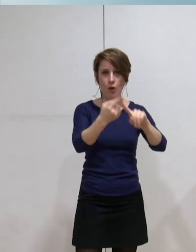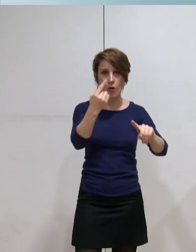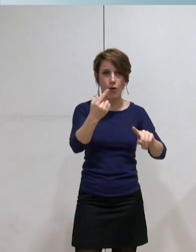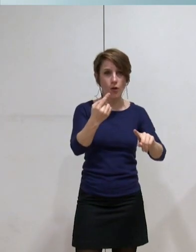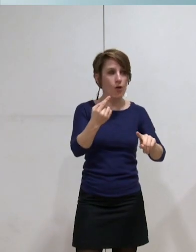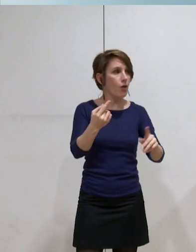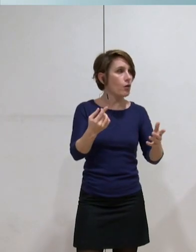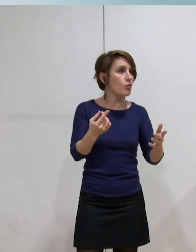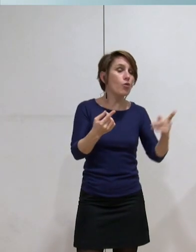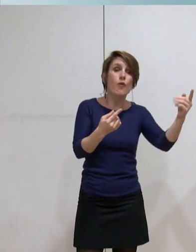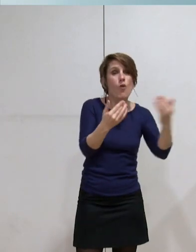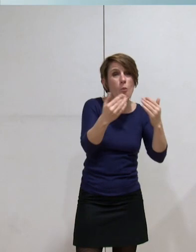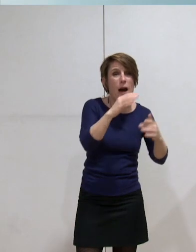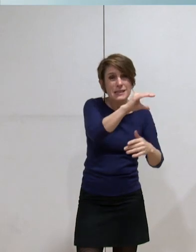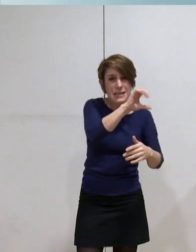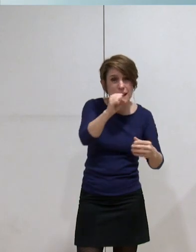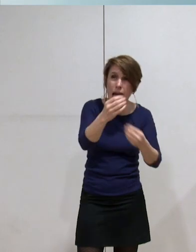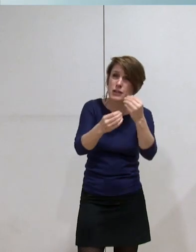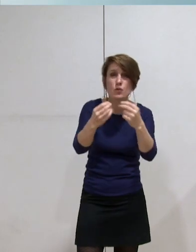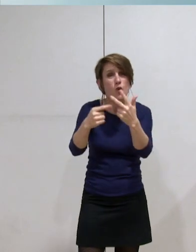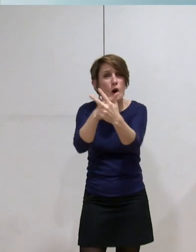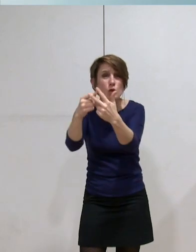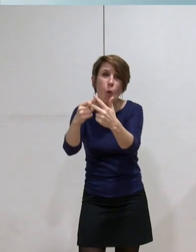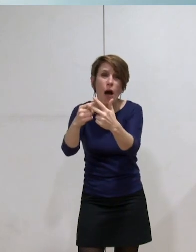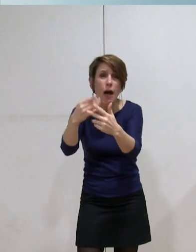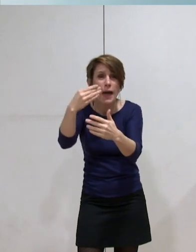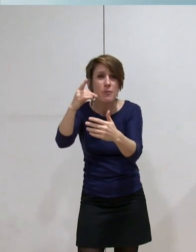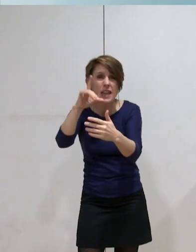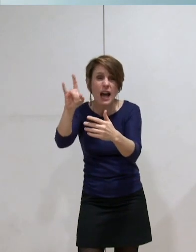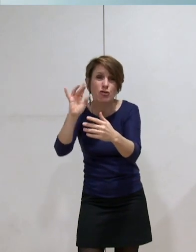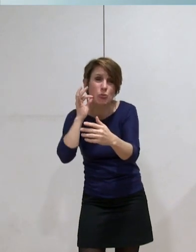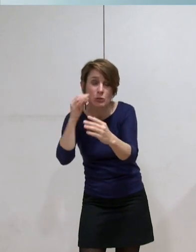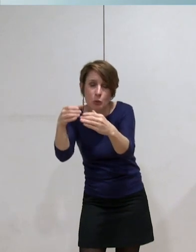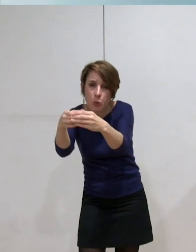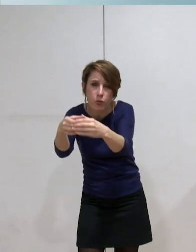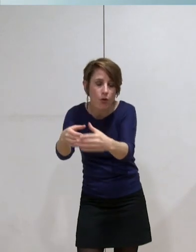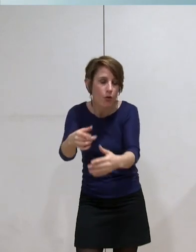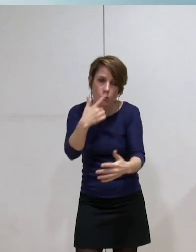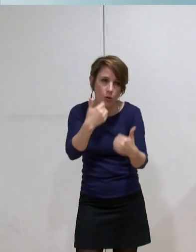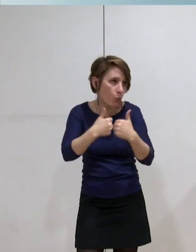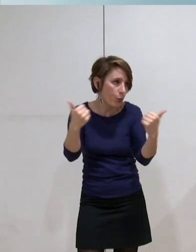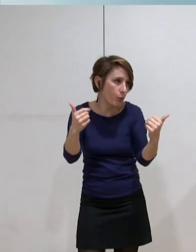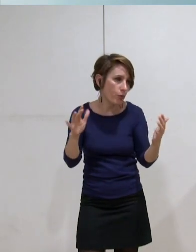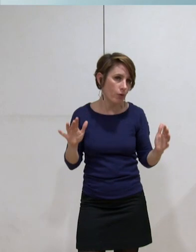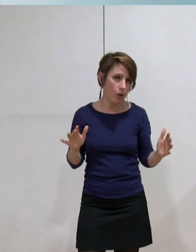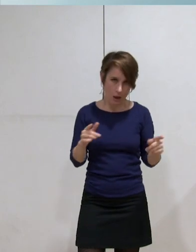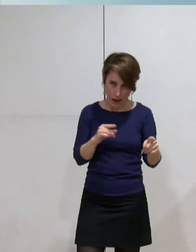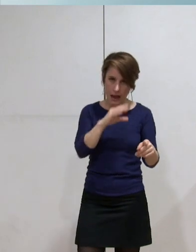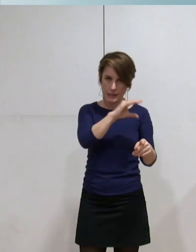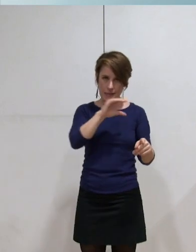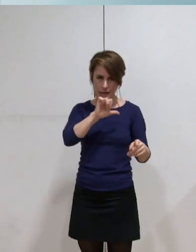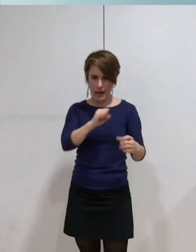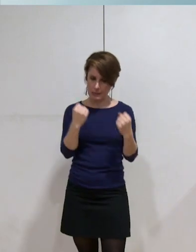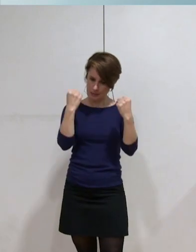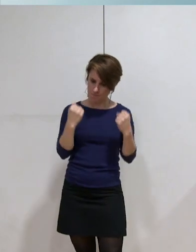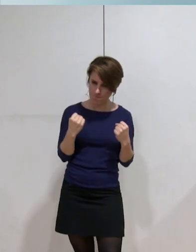MDH et que sais-je encore là il y a une vraie question de la présence du service public municipal et de son